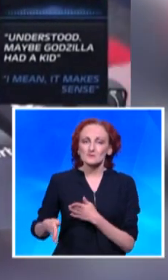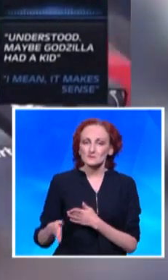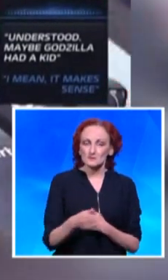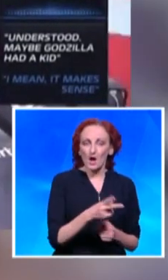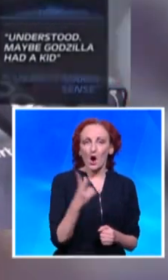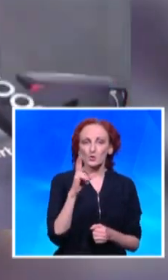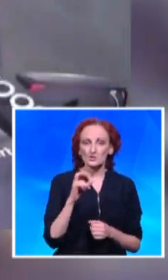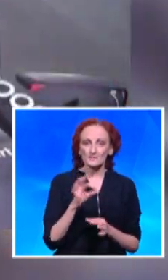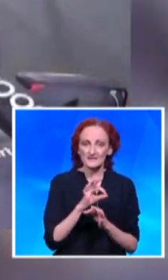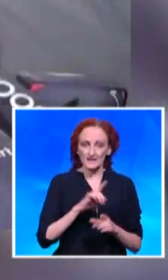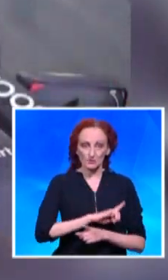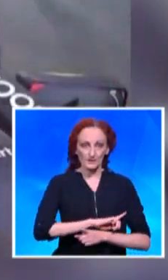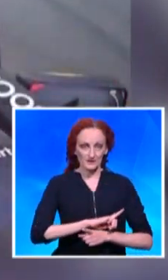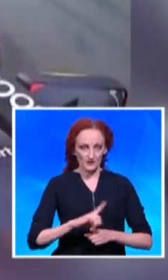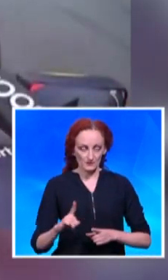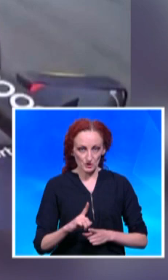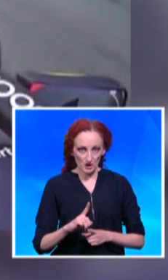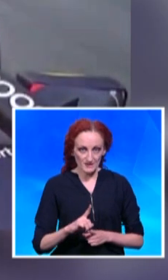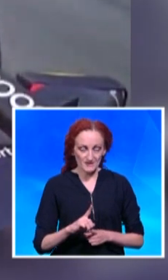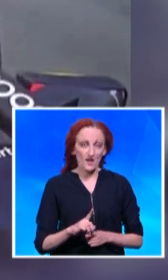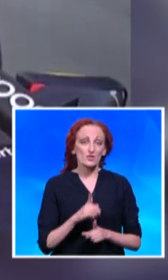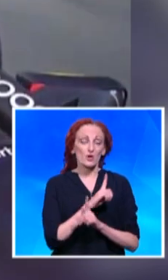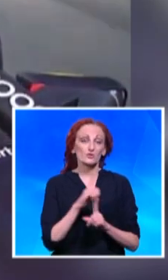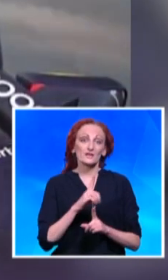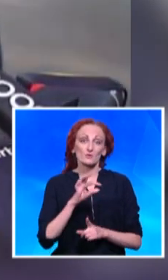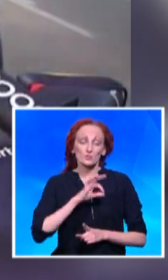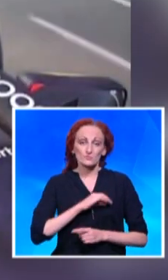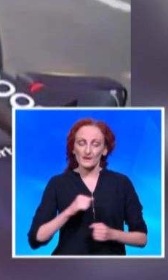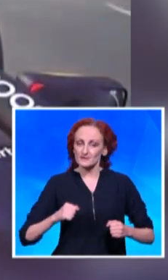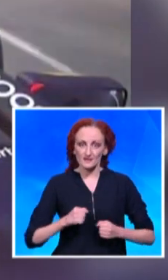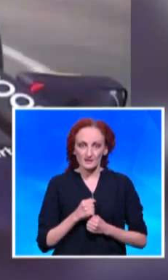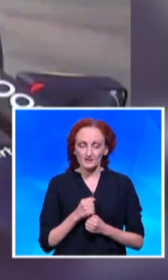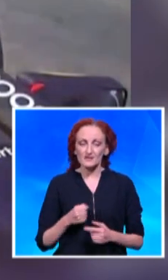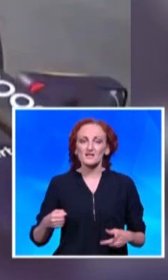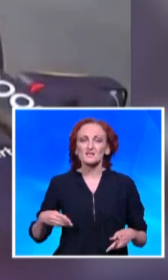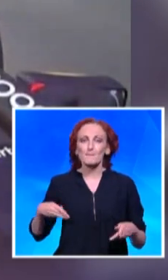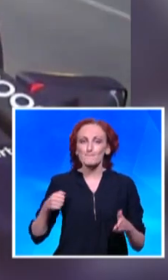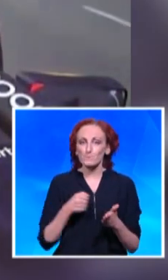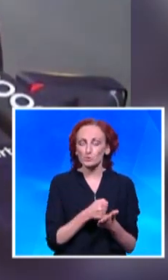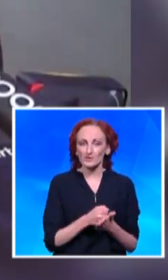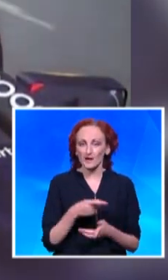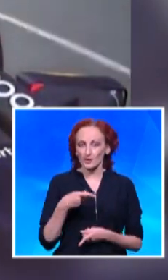час, но за зла участ. Фернандо Алонсо не успя да реагира и прегази Гуштера.